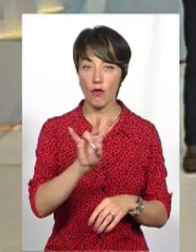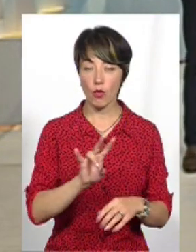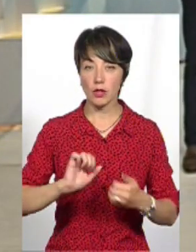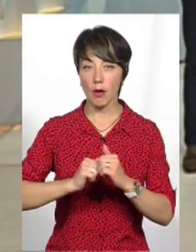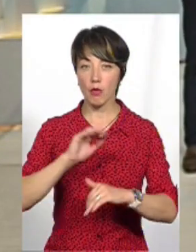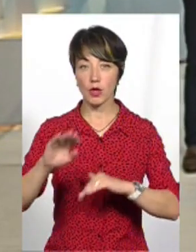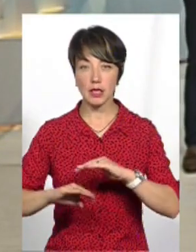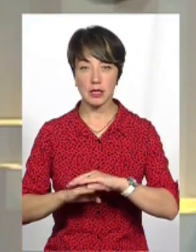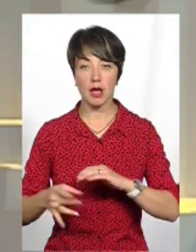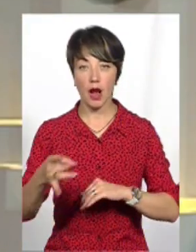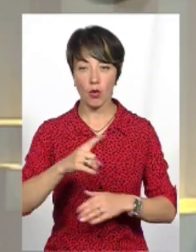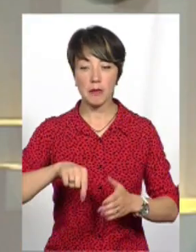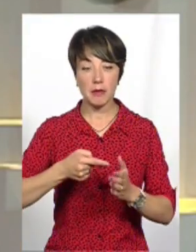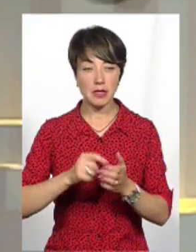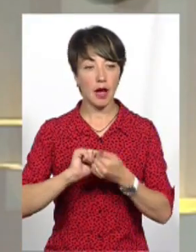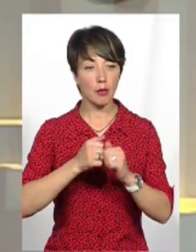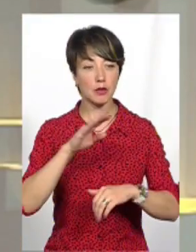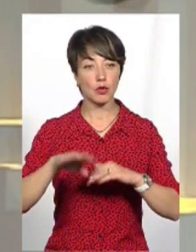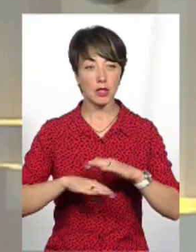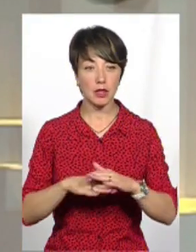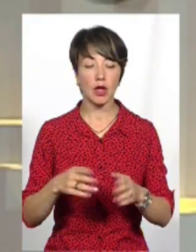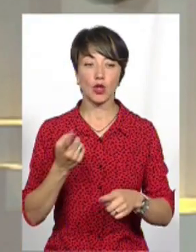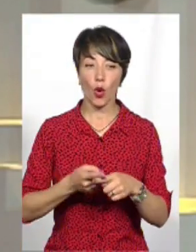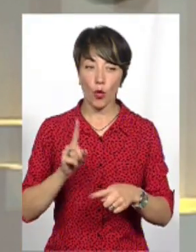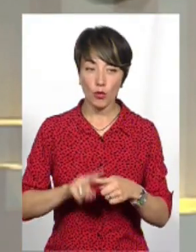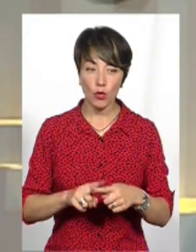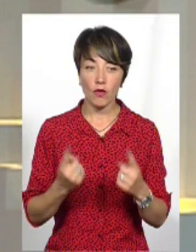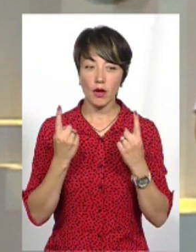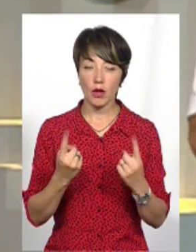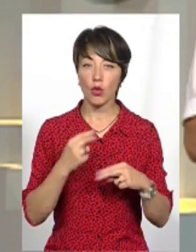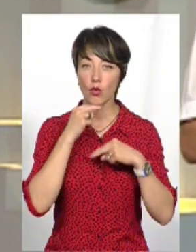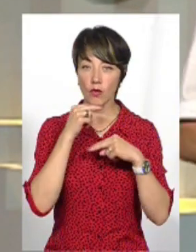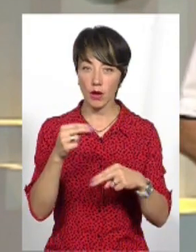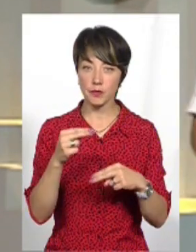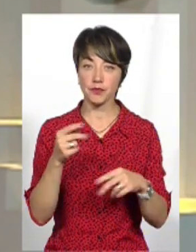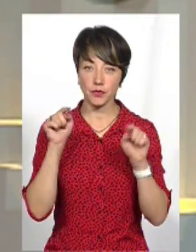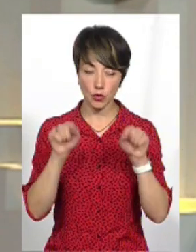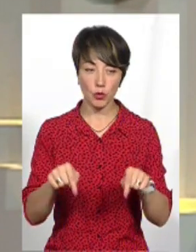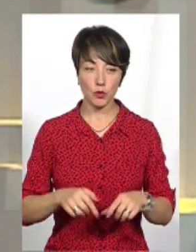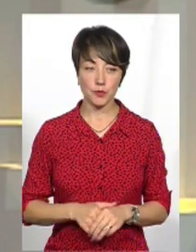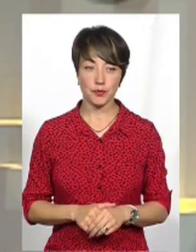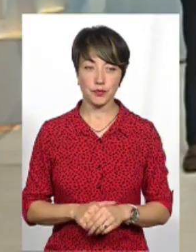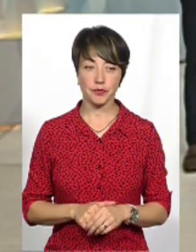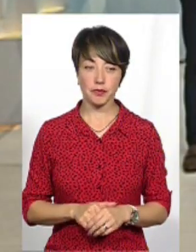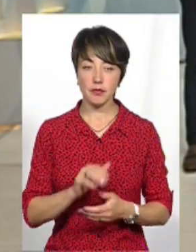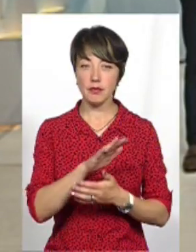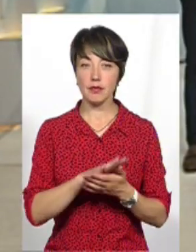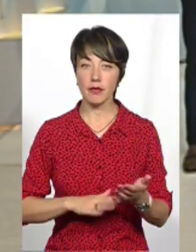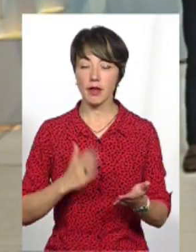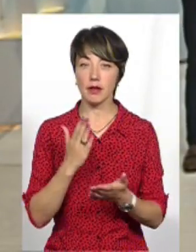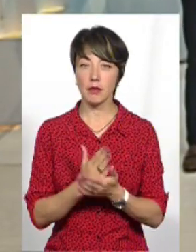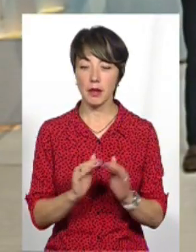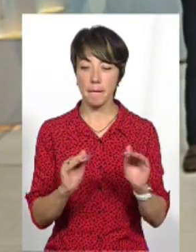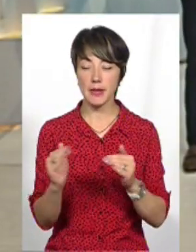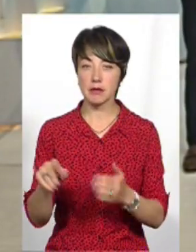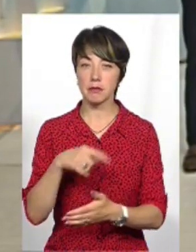Новоушицький, Кам'янець-Подільський район і місто Кам'янець-Подільськ, тому велику увагу приділяю саме цьому. Далі маємо